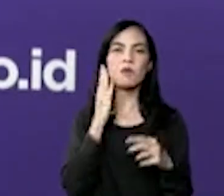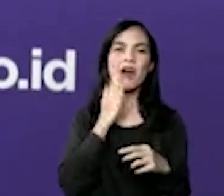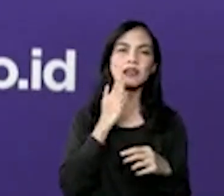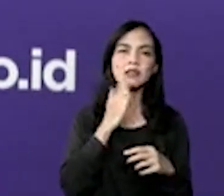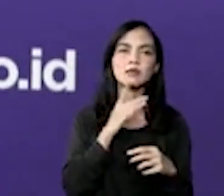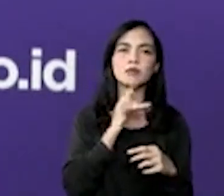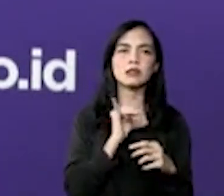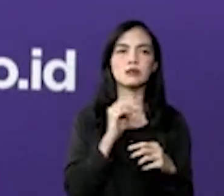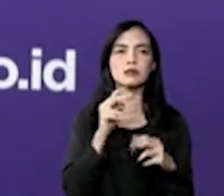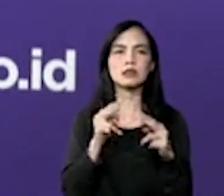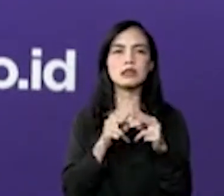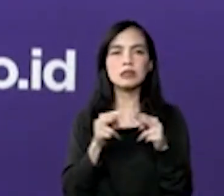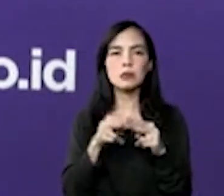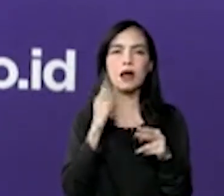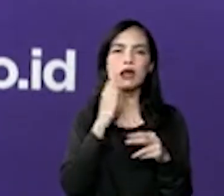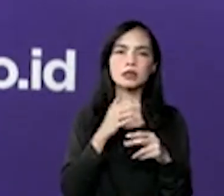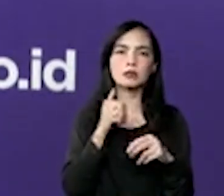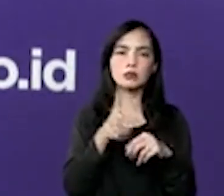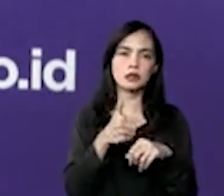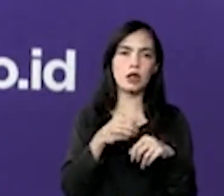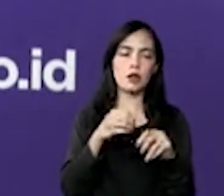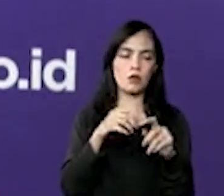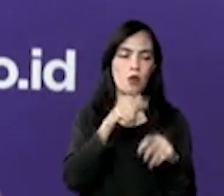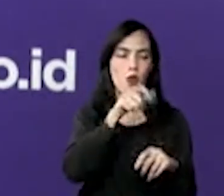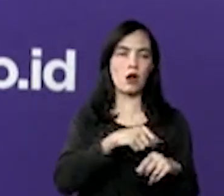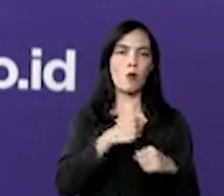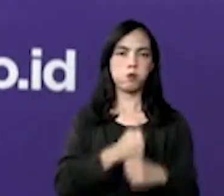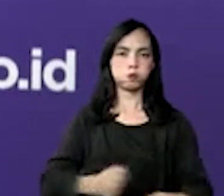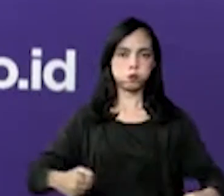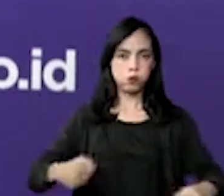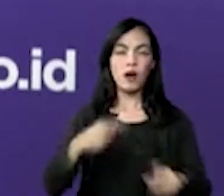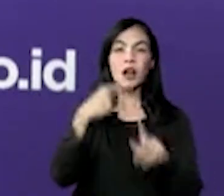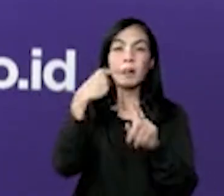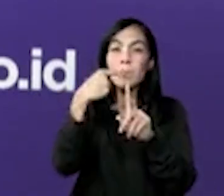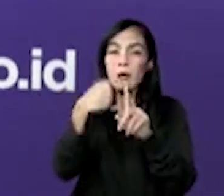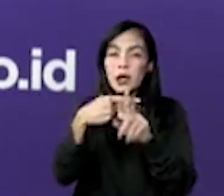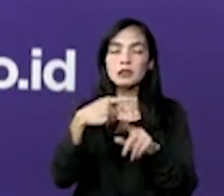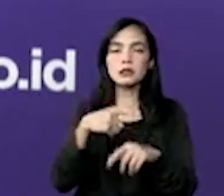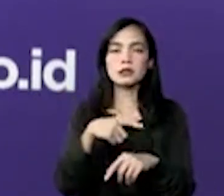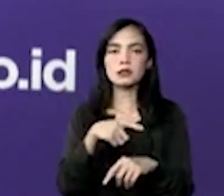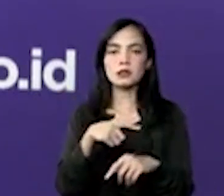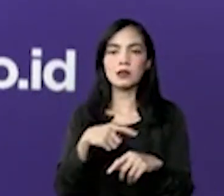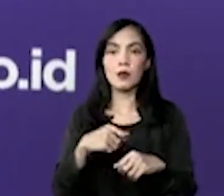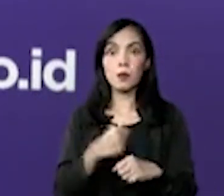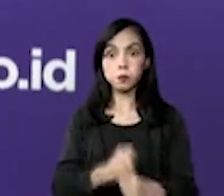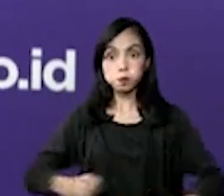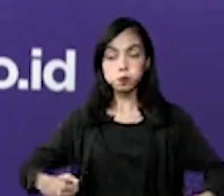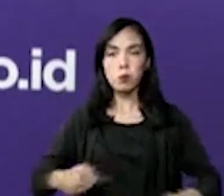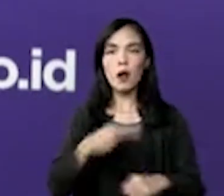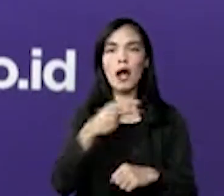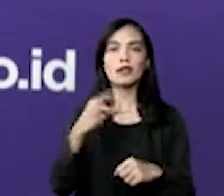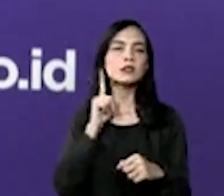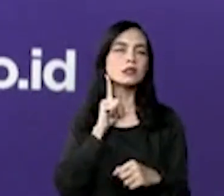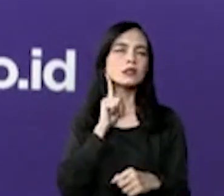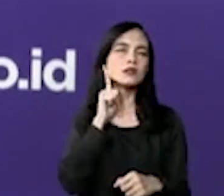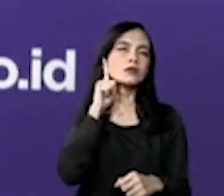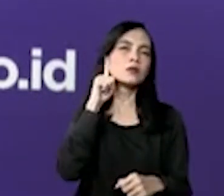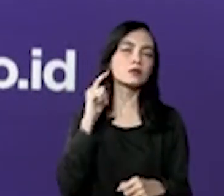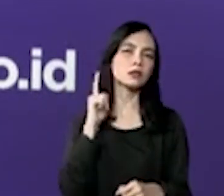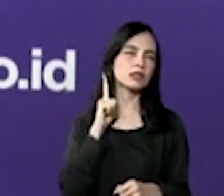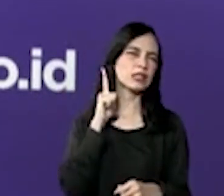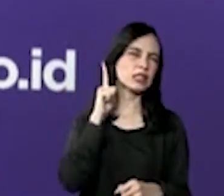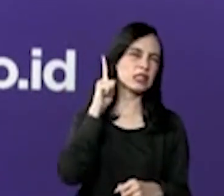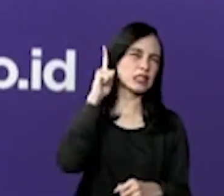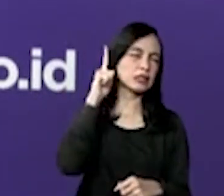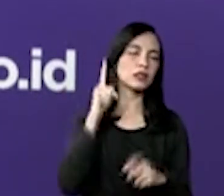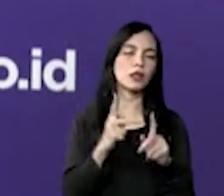terjadilah diabetes. Dan juga dalam kondisi obesitas ini juga memicu terjadinya juga hipertensi.